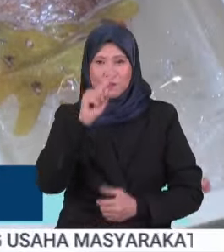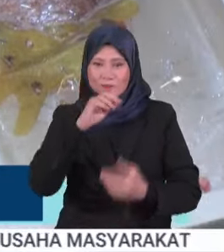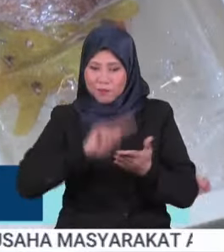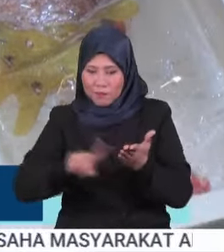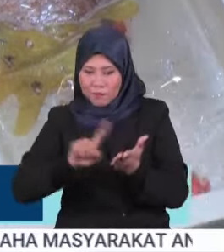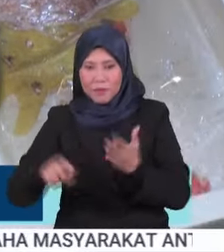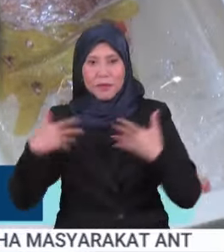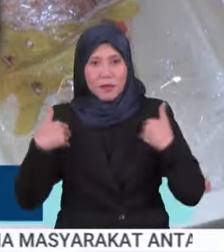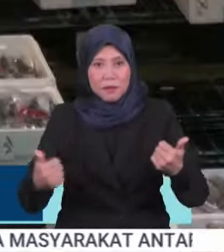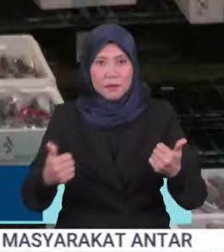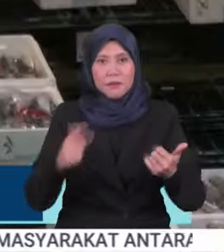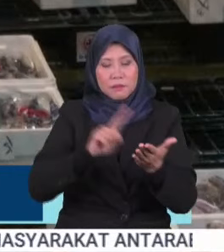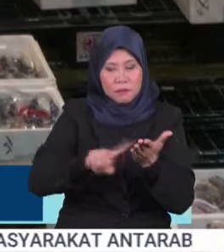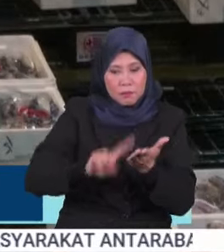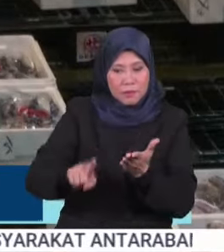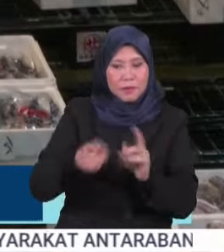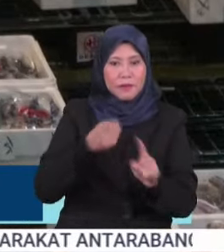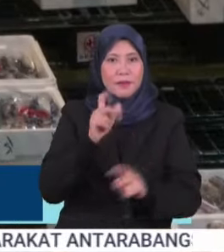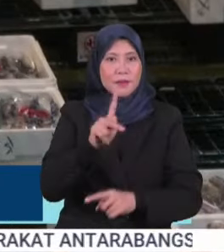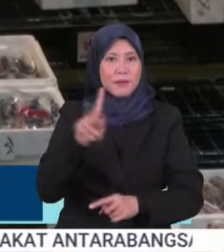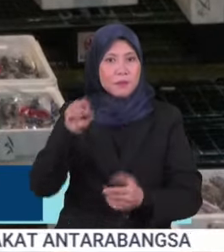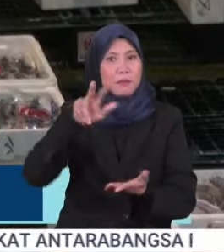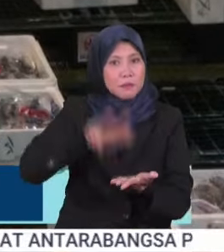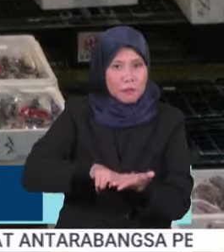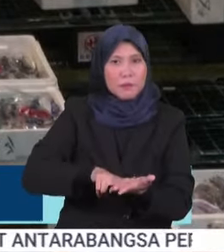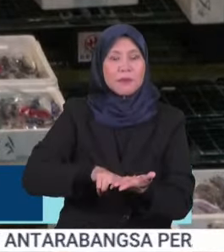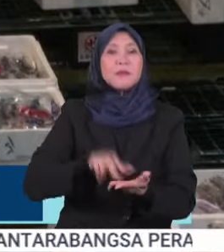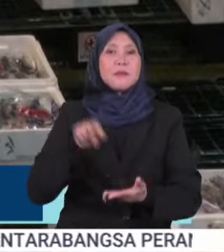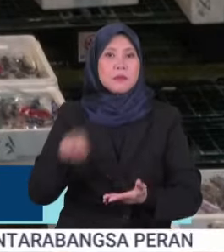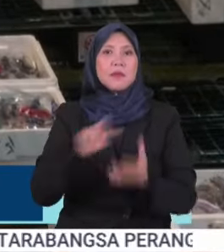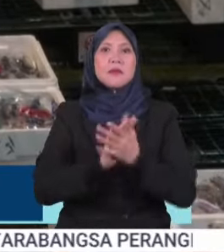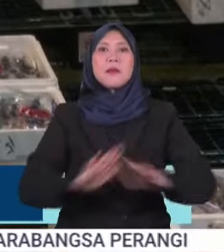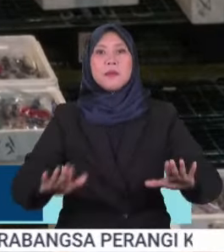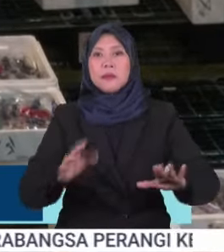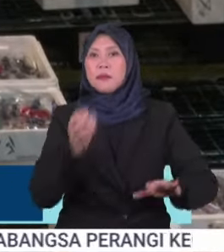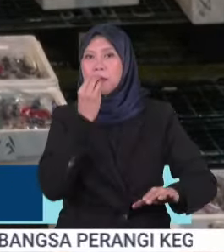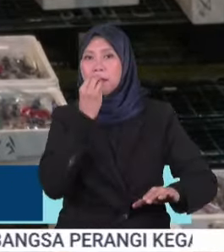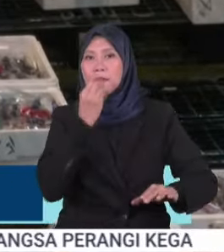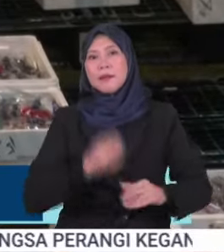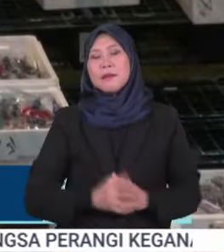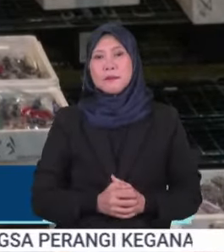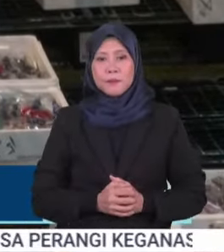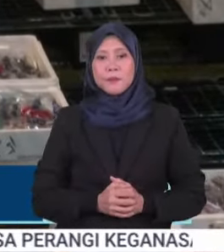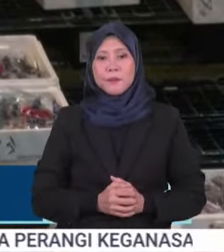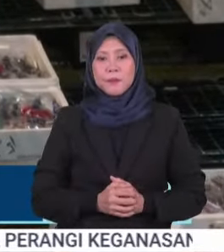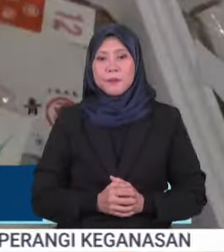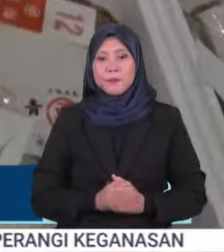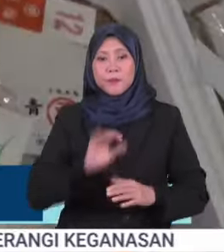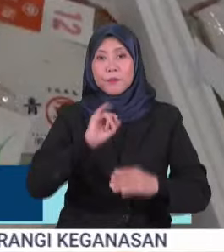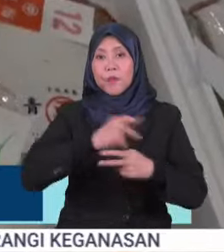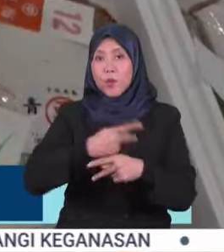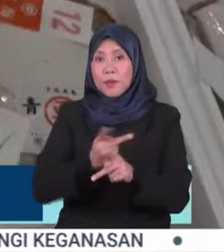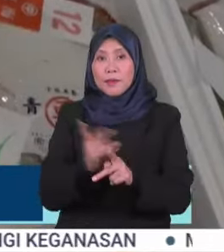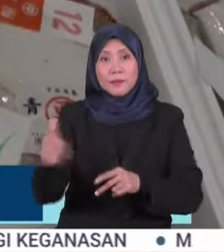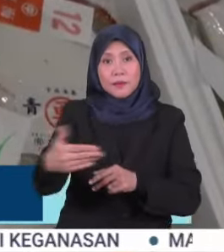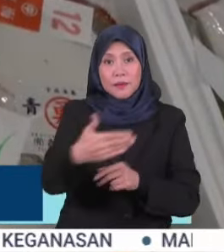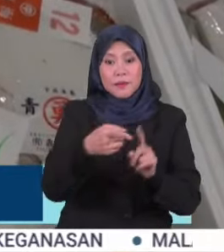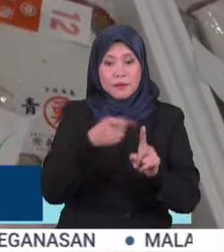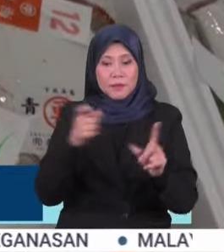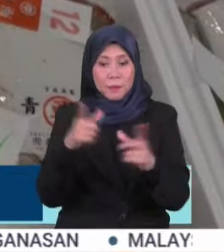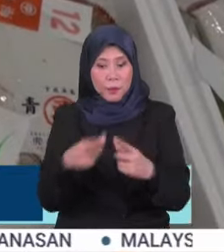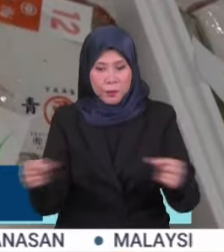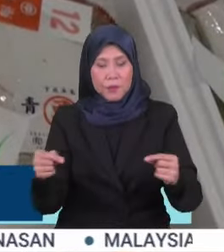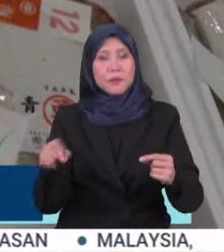termasuk pemeriksaan radiasi oleh KKM sahkan ia diselamat dimakan. Pun begitu, produk perikanan yang datang dari